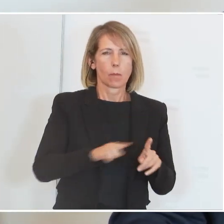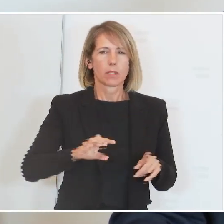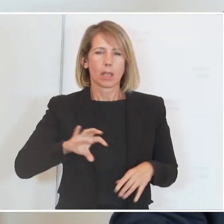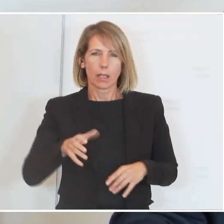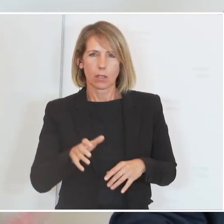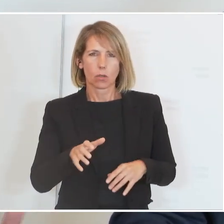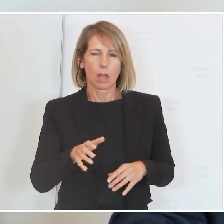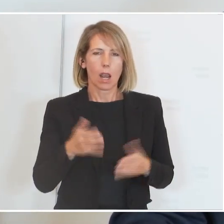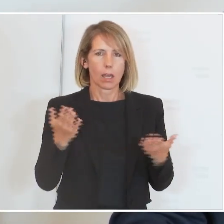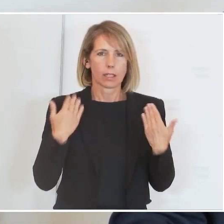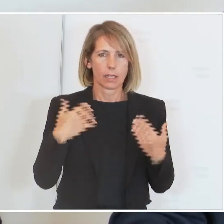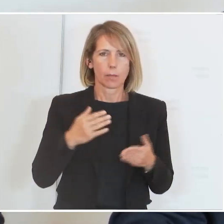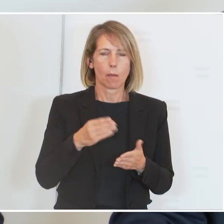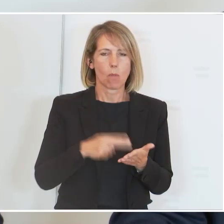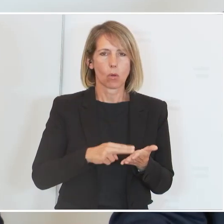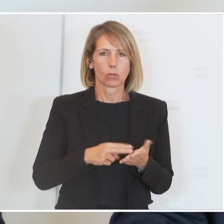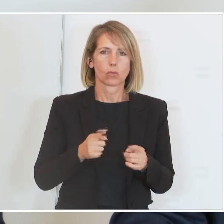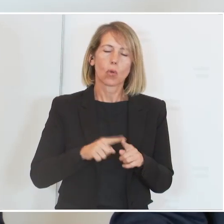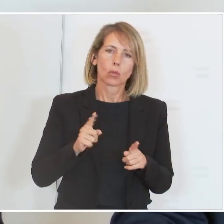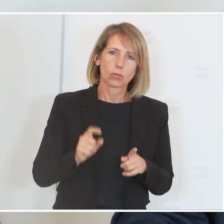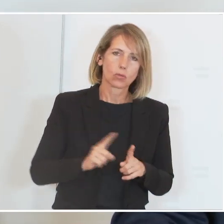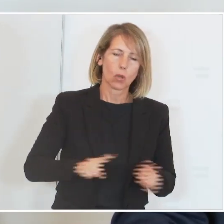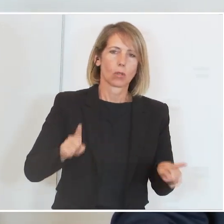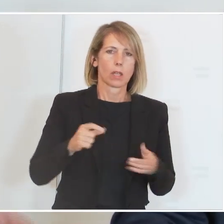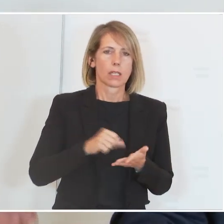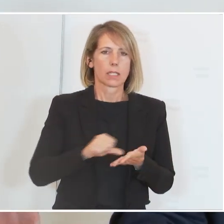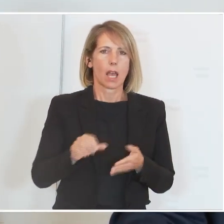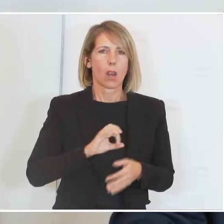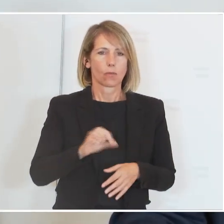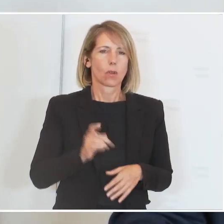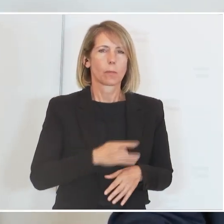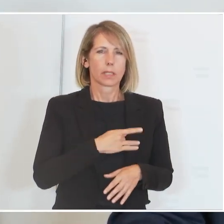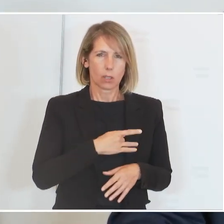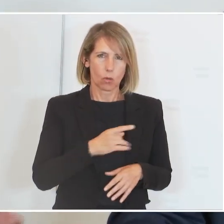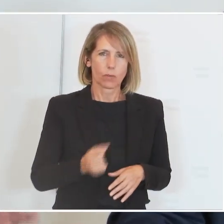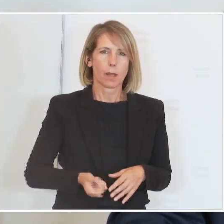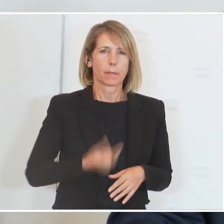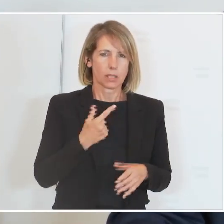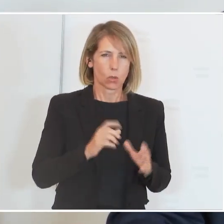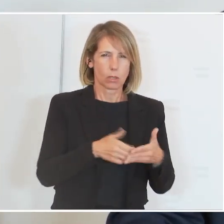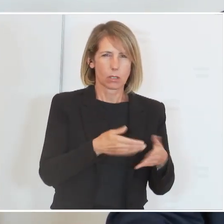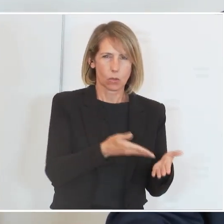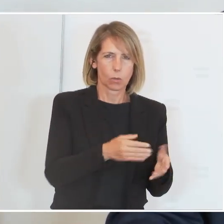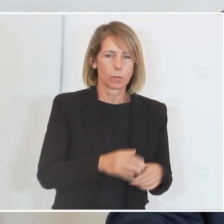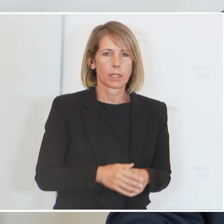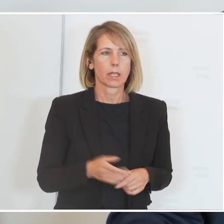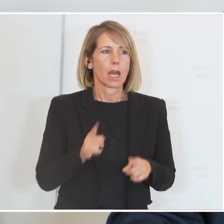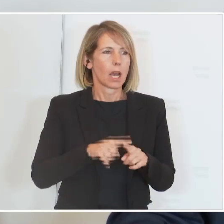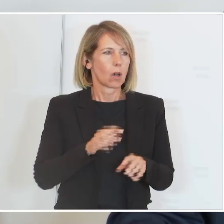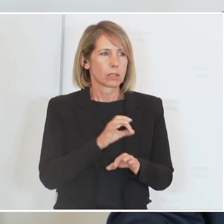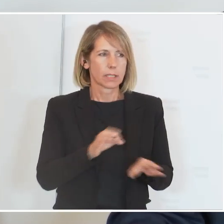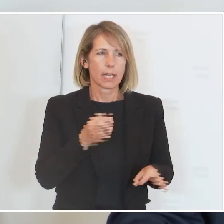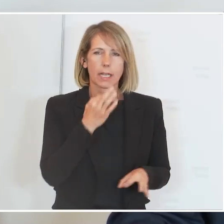bis Sonderzahlungen auch für besonders betroffene Gruppen, also sehr treffsicher auch und ins Detail